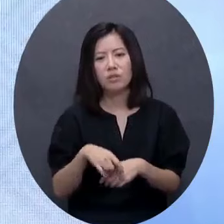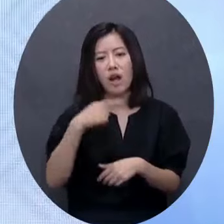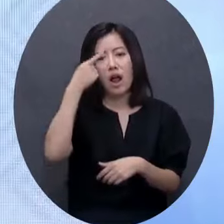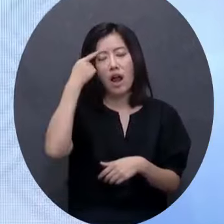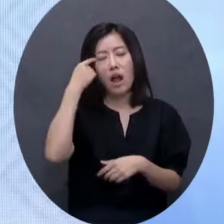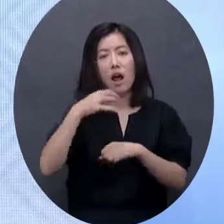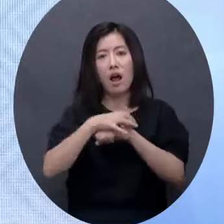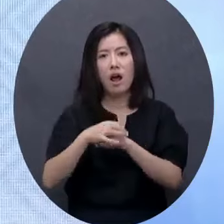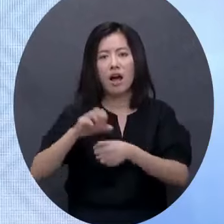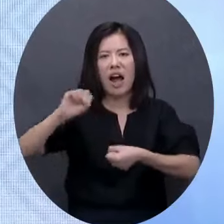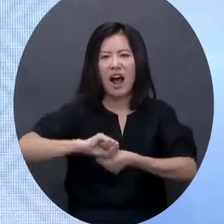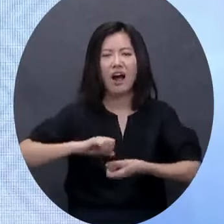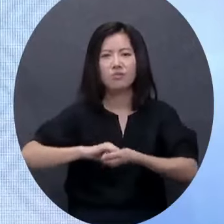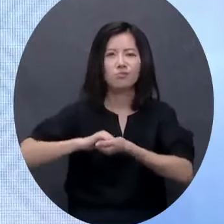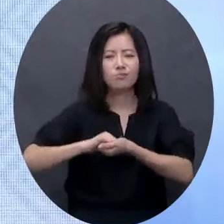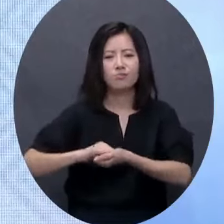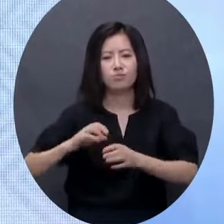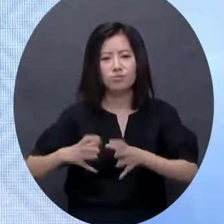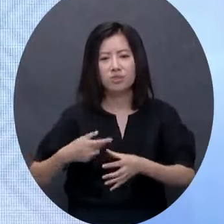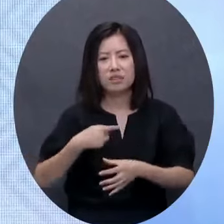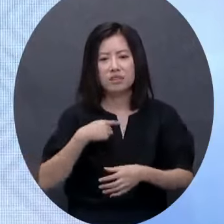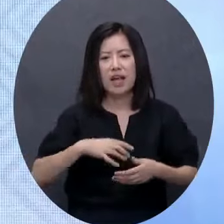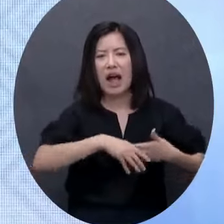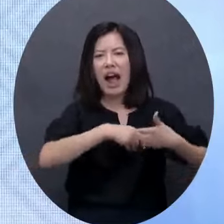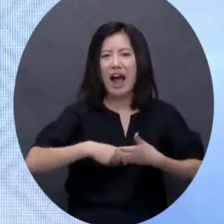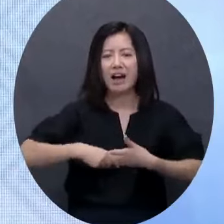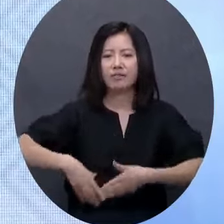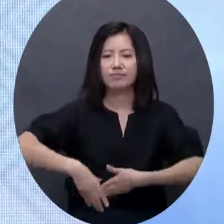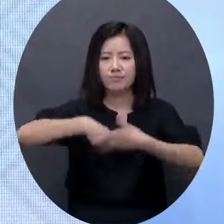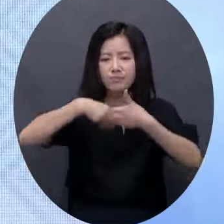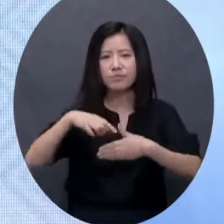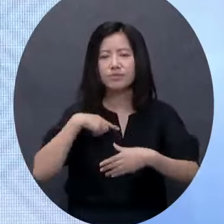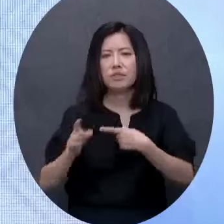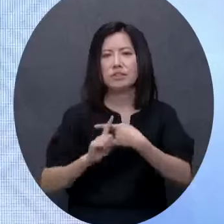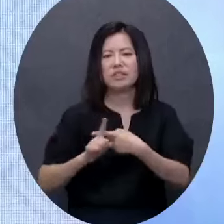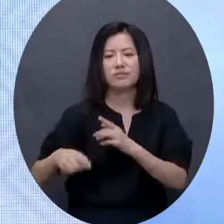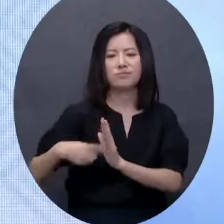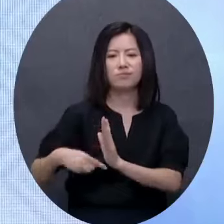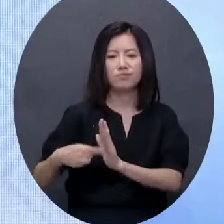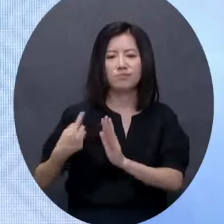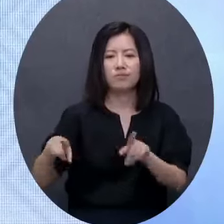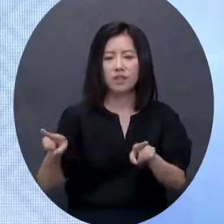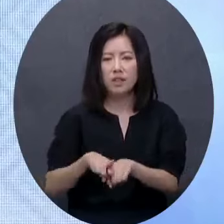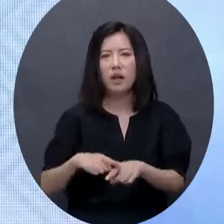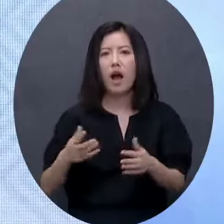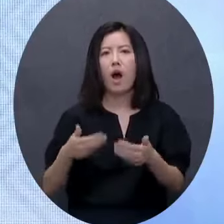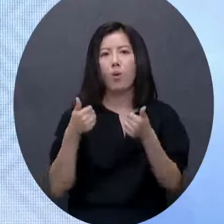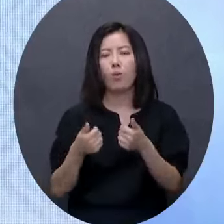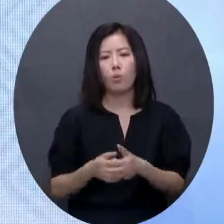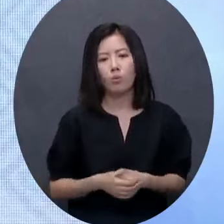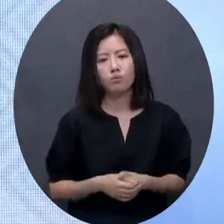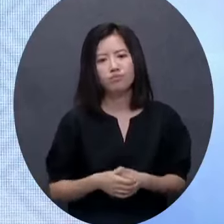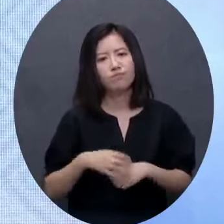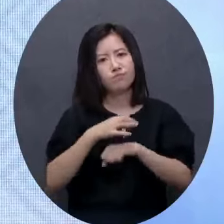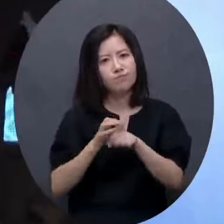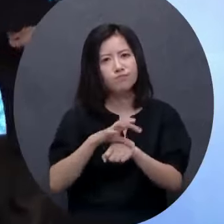湄国家加强团结合作，携手应对风险挑战，是共同利益之需，也是国际